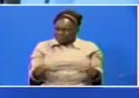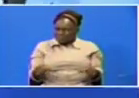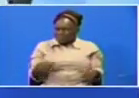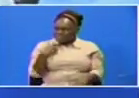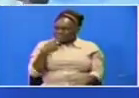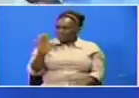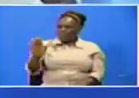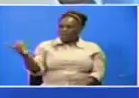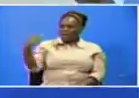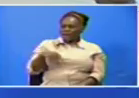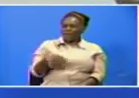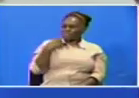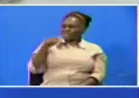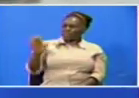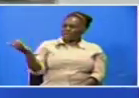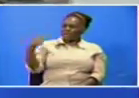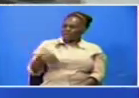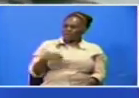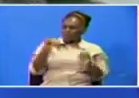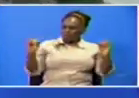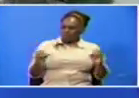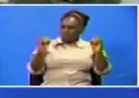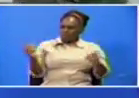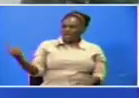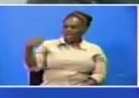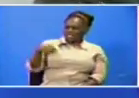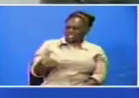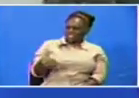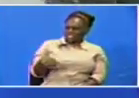aje. Aje. Aje na rafiki.